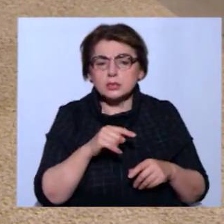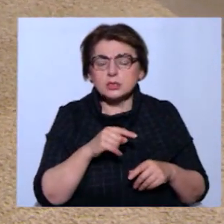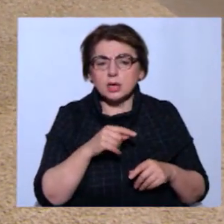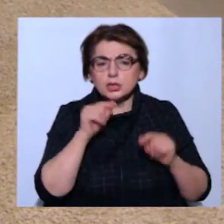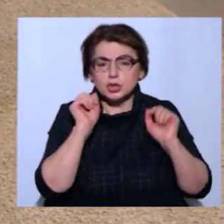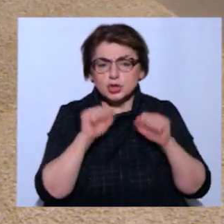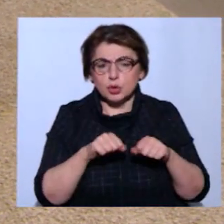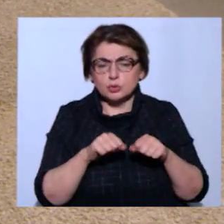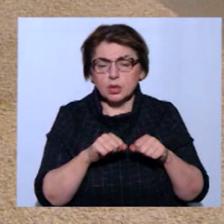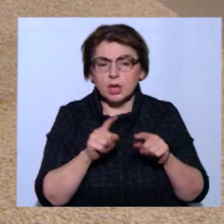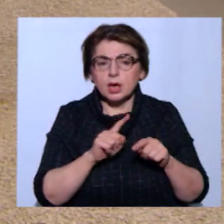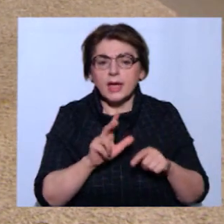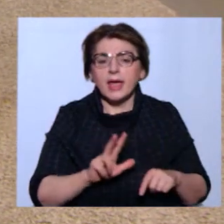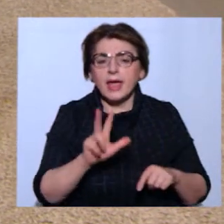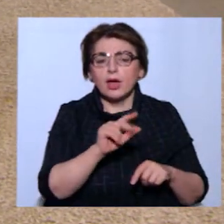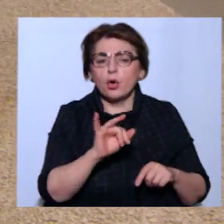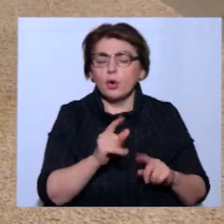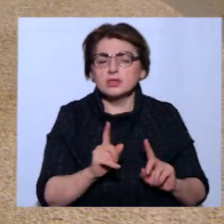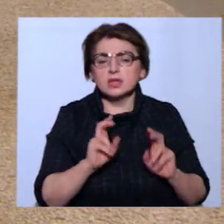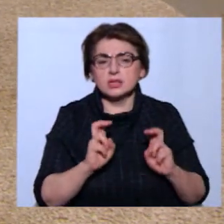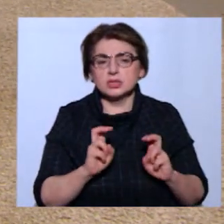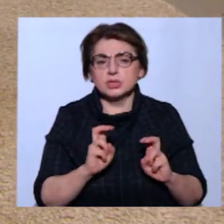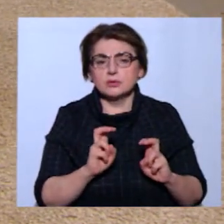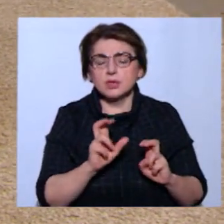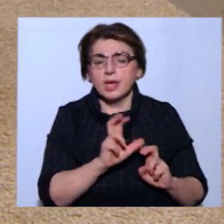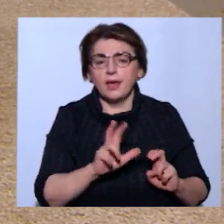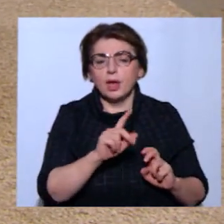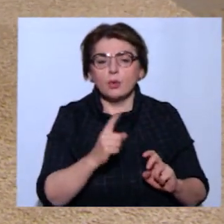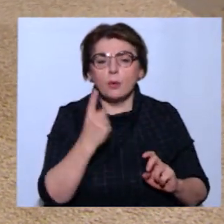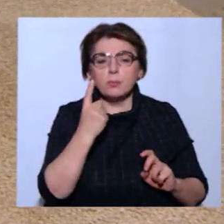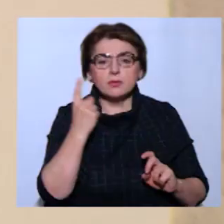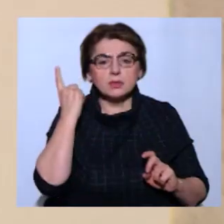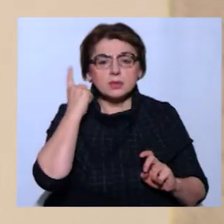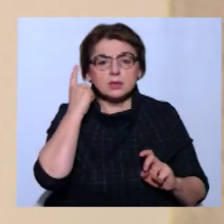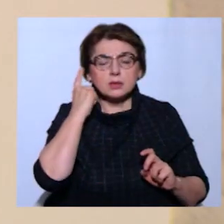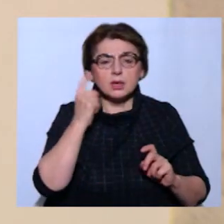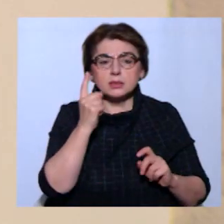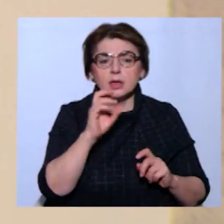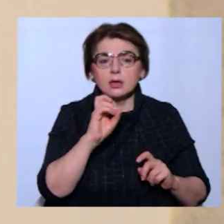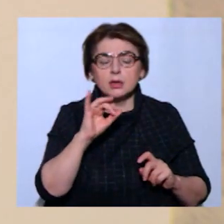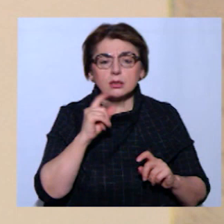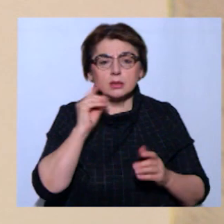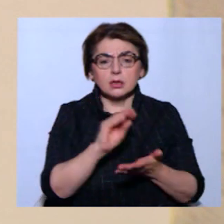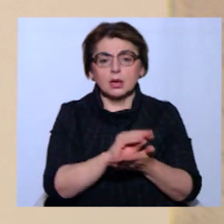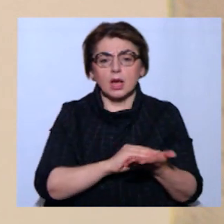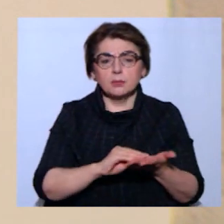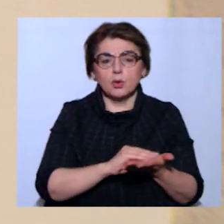იცით ალბათ, რაც არის ეკო. ეკო არის პირველადი ბგერის გამეორება მთებში, ვთქვათ,